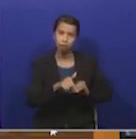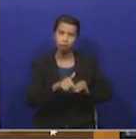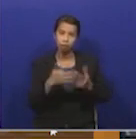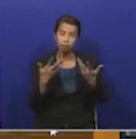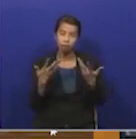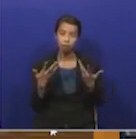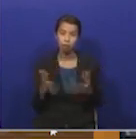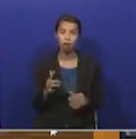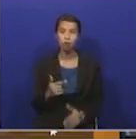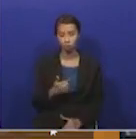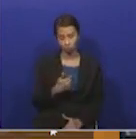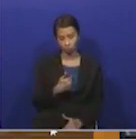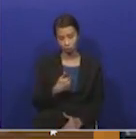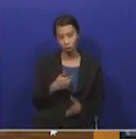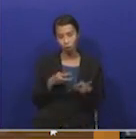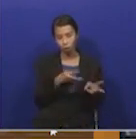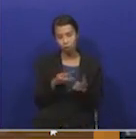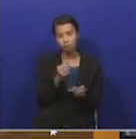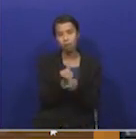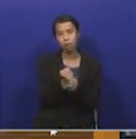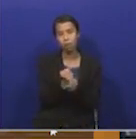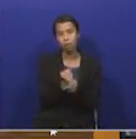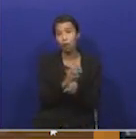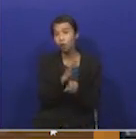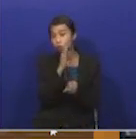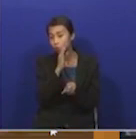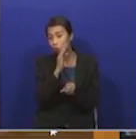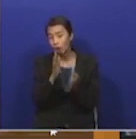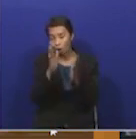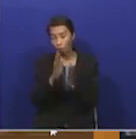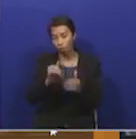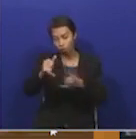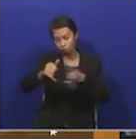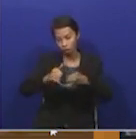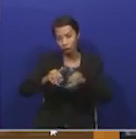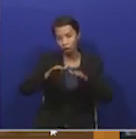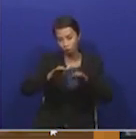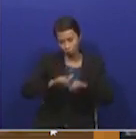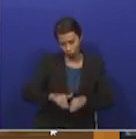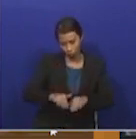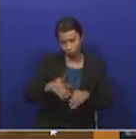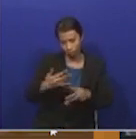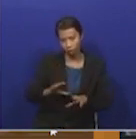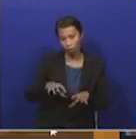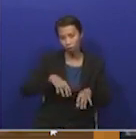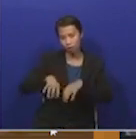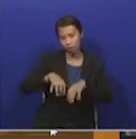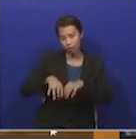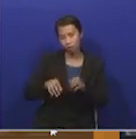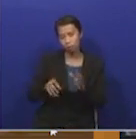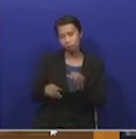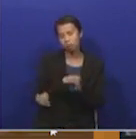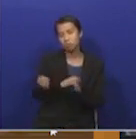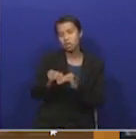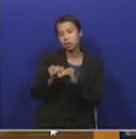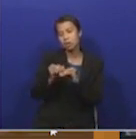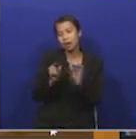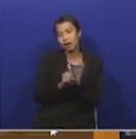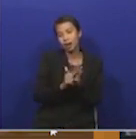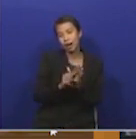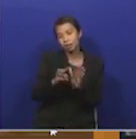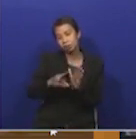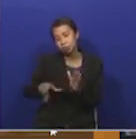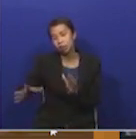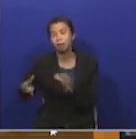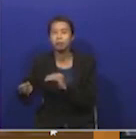ที่จะลดจำนวนคนที่เข้าร่วมลงแล้วเพิ่มจำนวนการจัดให้มากครั้งขึ้นรูป